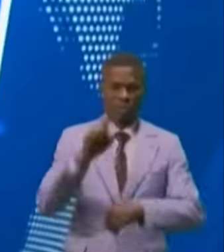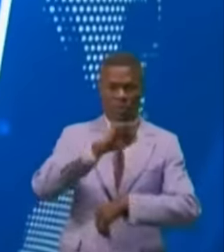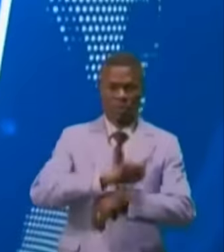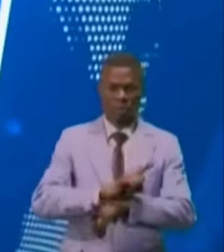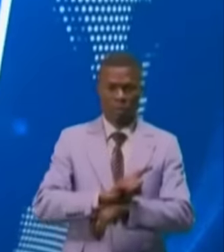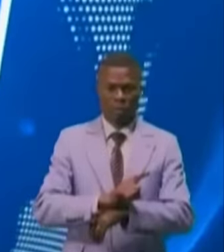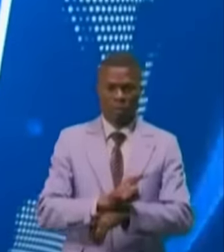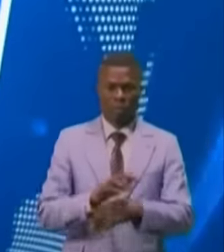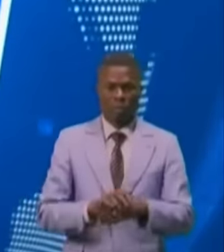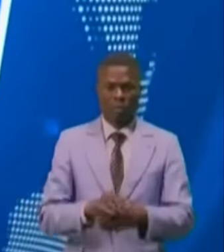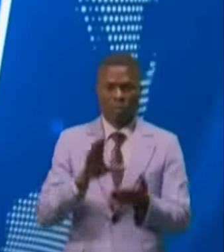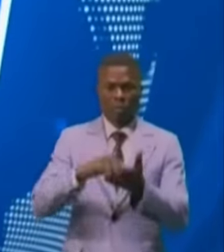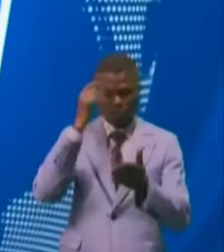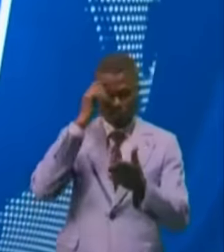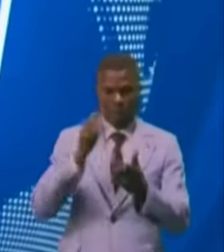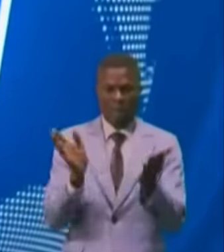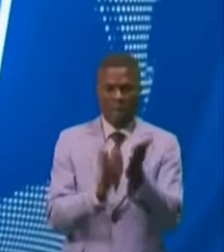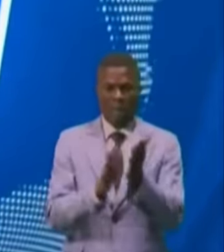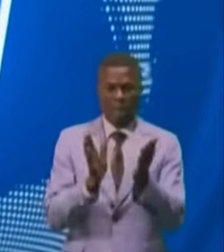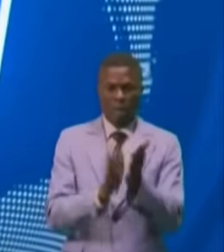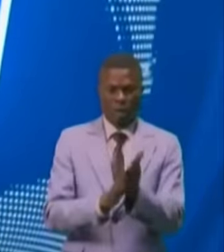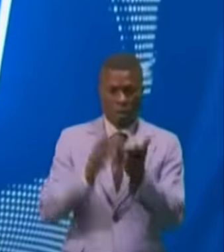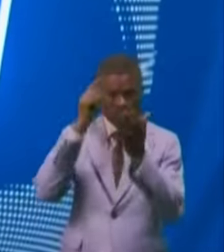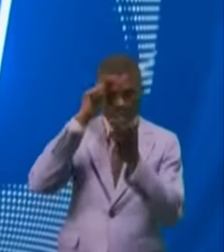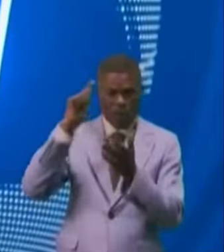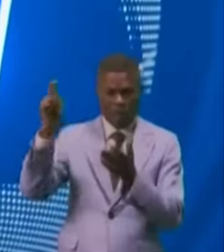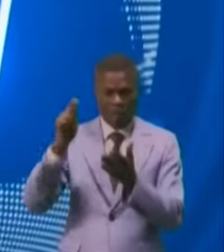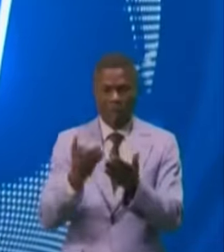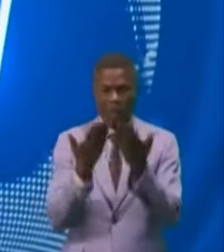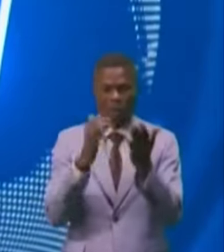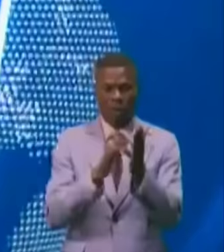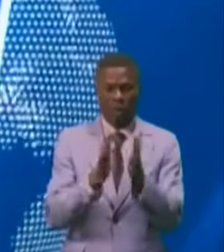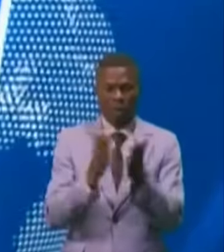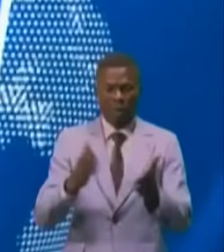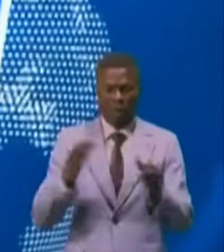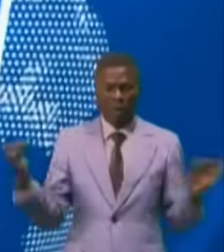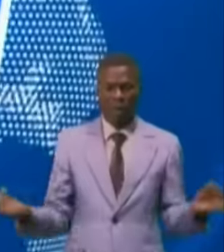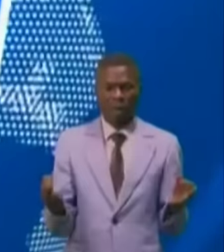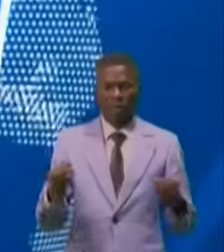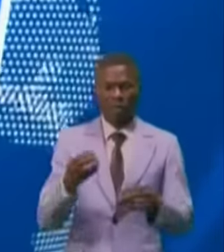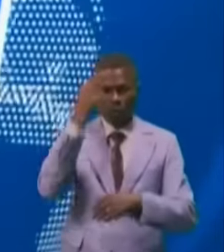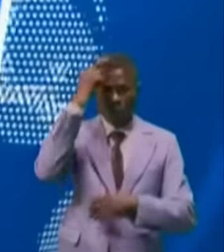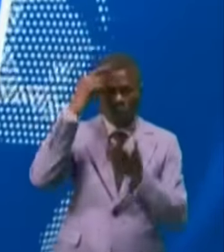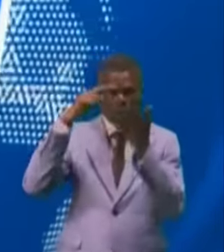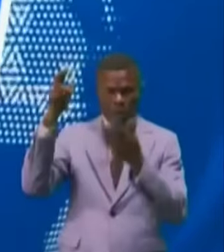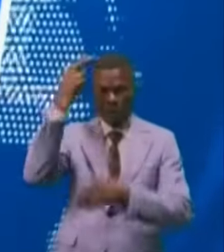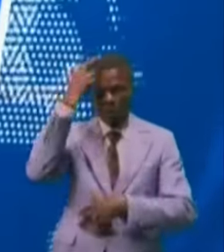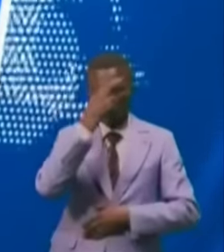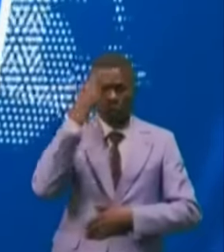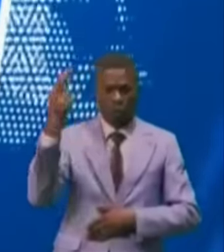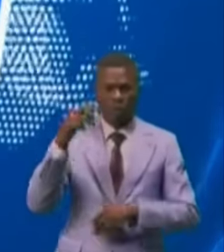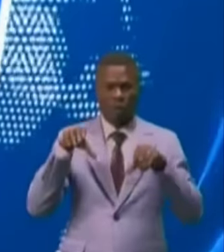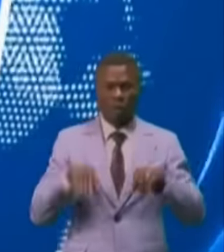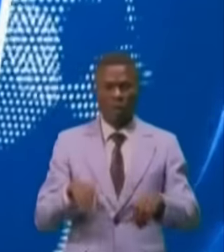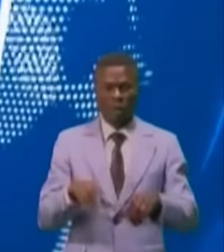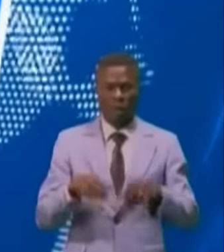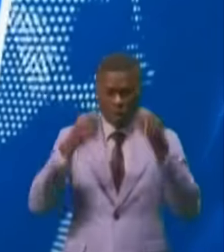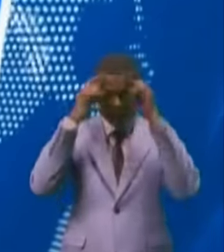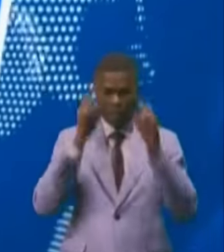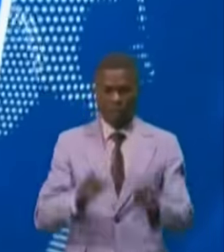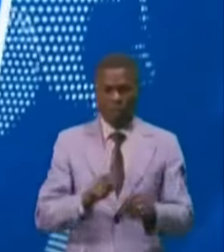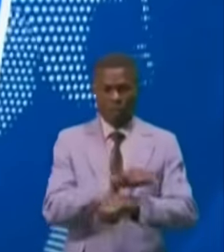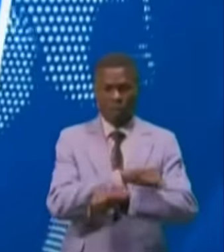aimés de l'école théologique de Kinshasa sera célébrée à l'Université catholique du Congo. Décision du recteur de